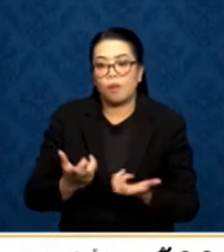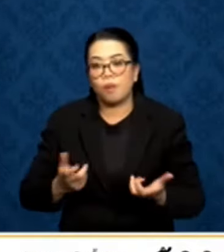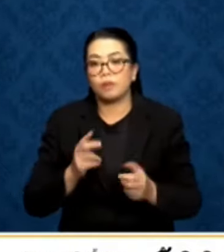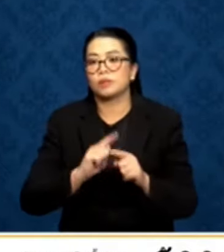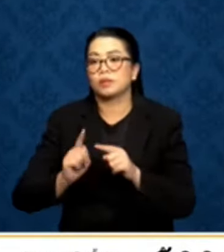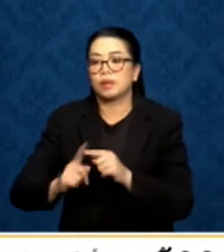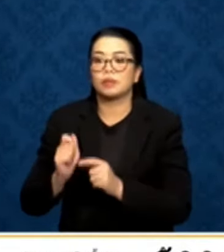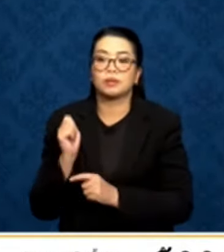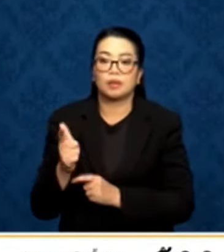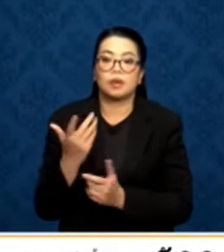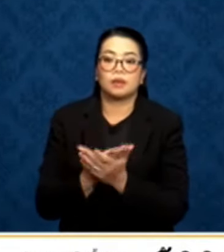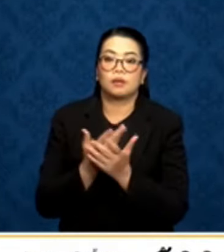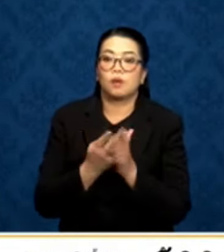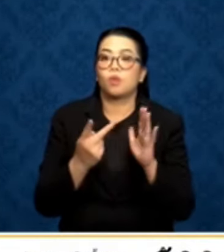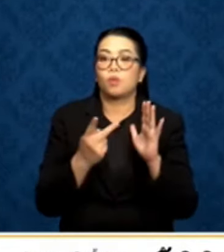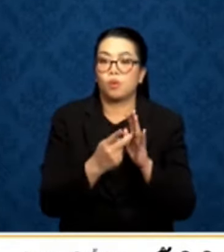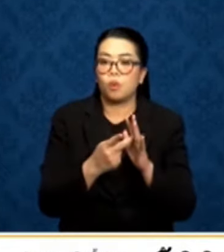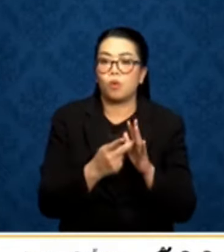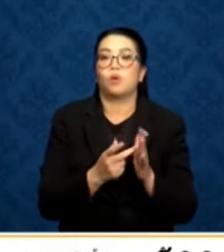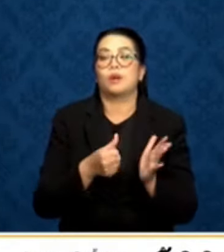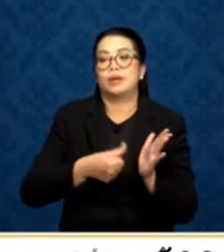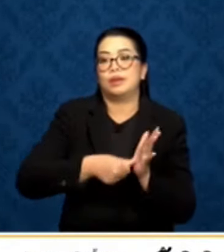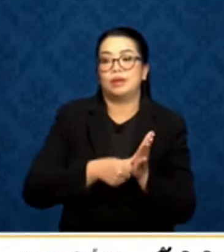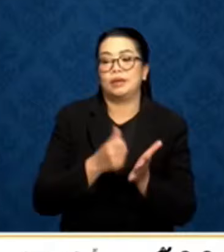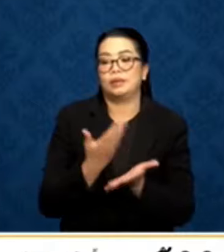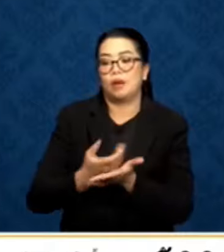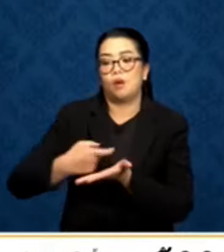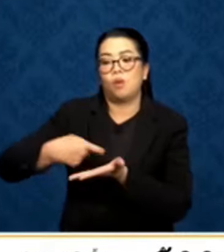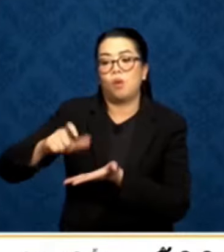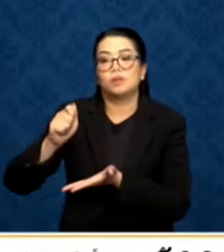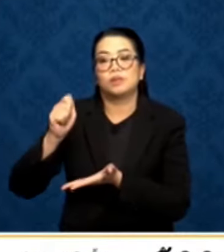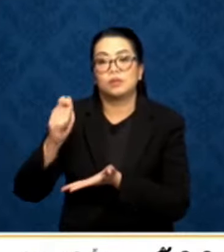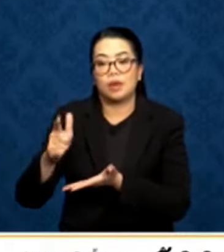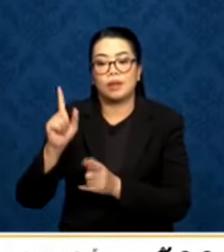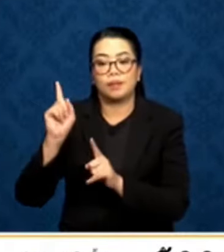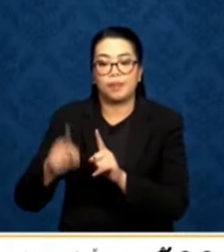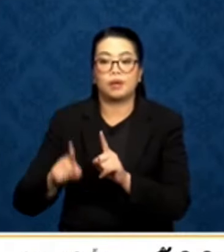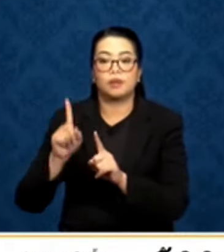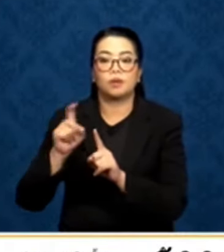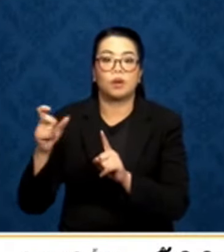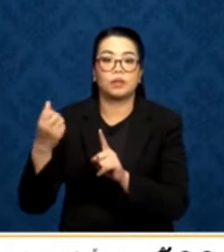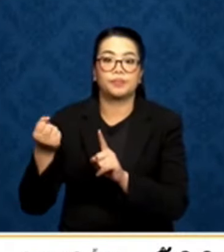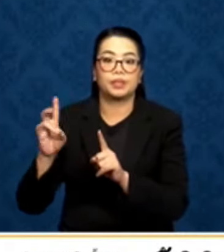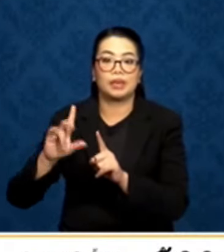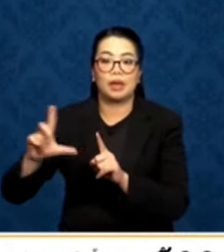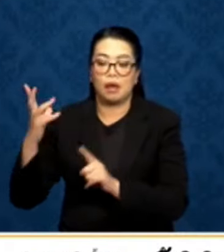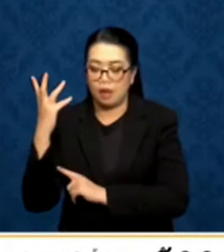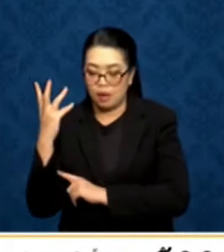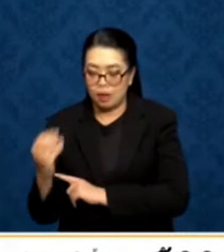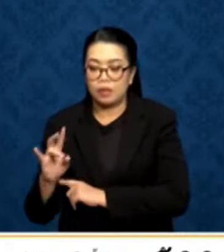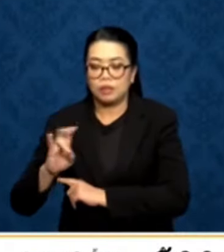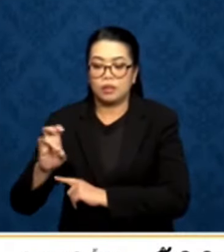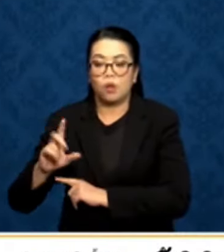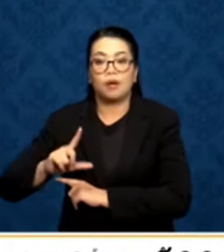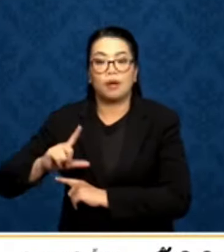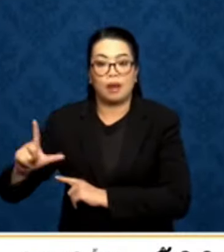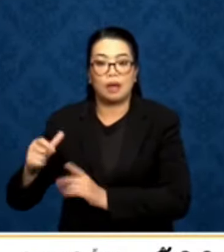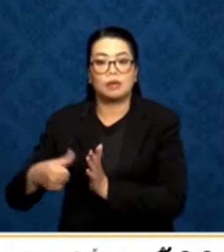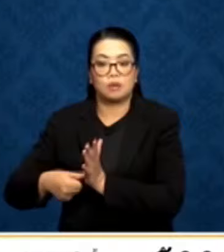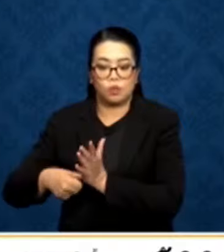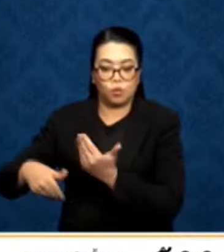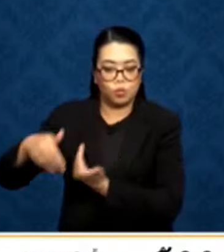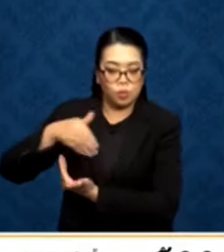ชำระเงินกู้นะครับที่การเคหะเป็นหนี้อยู่นั้นอีกประมาณ1,111ล้านบาทและเหลืออีกประมาณ 700กว่าล้านนั้นจะเป็นเงิน